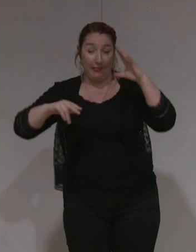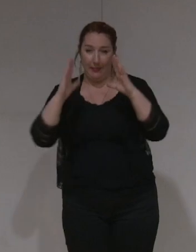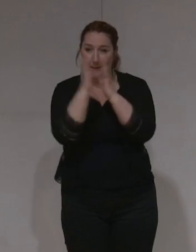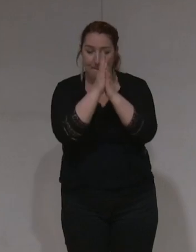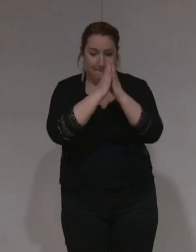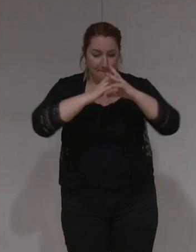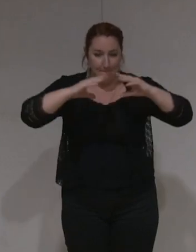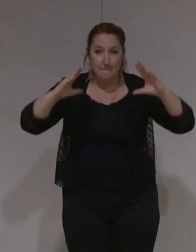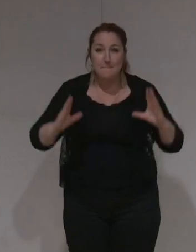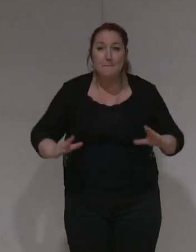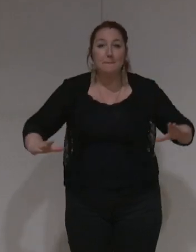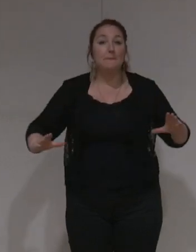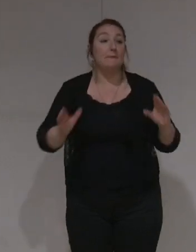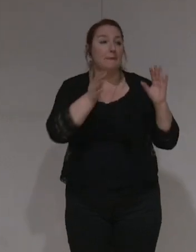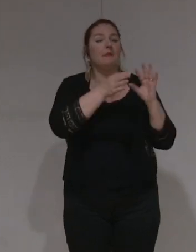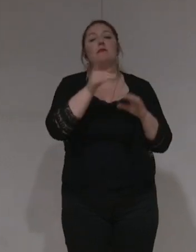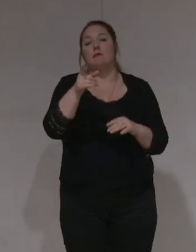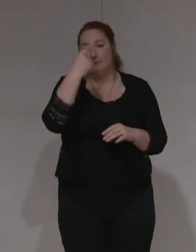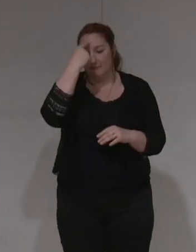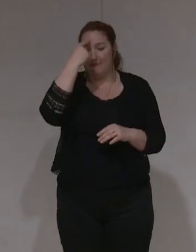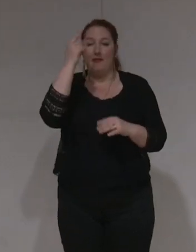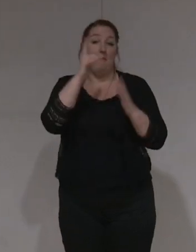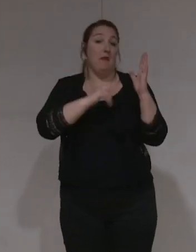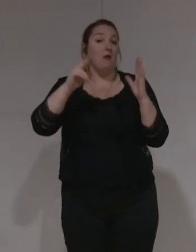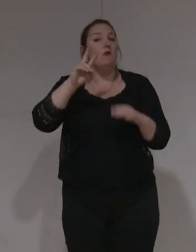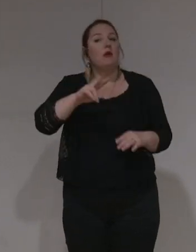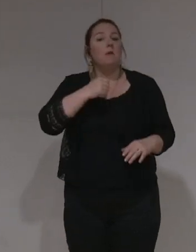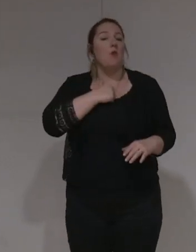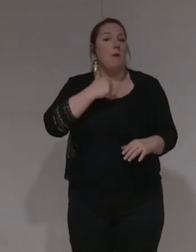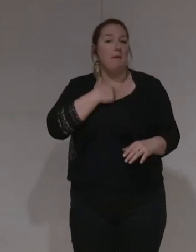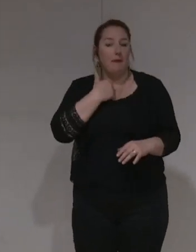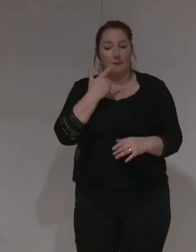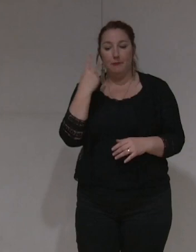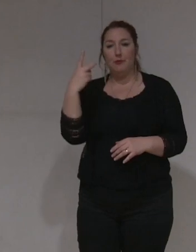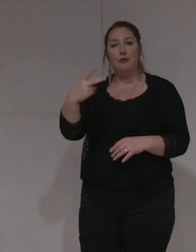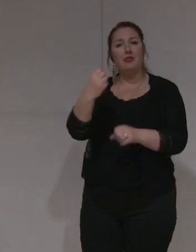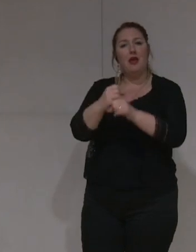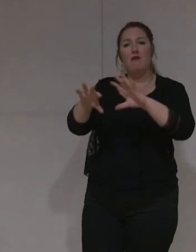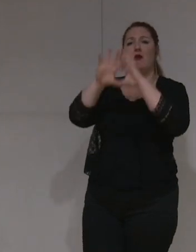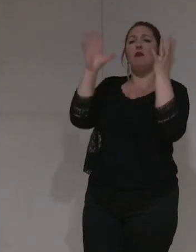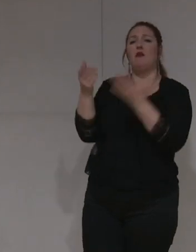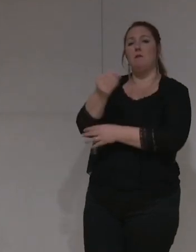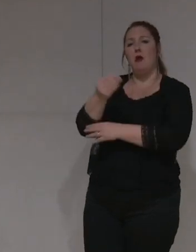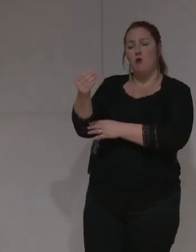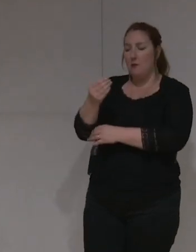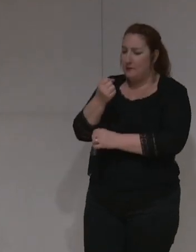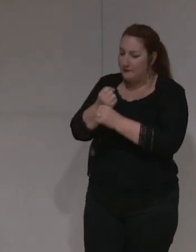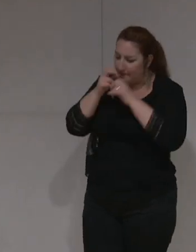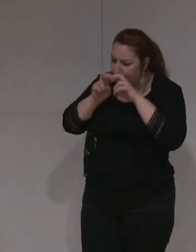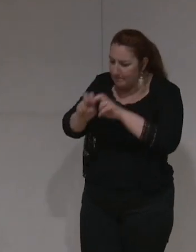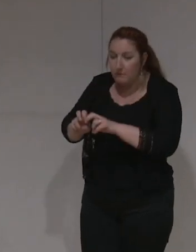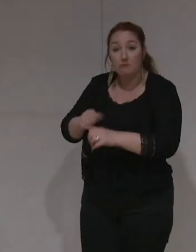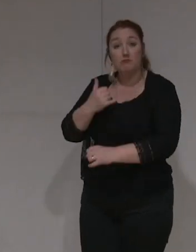la peinture puisque d'une certaine manière et c'est ce qui moi m'a beaucoup frappé quand j'ai travaillé sur l'œuvre de Mario Merz c'est que